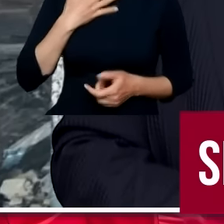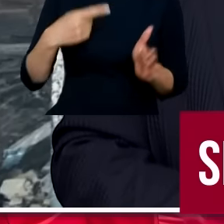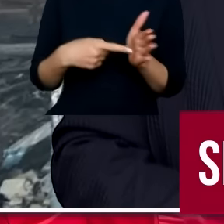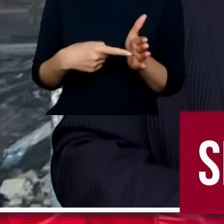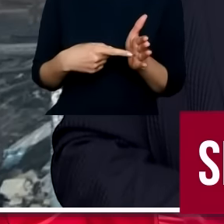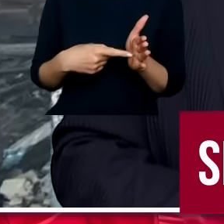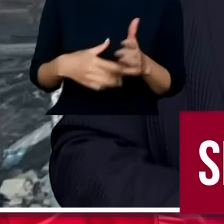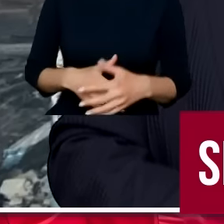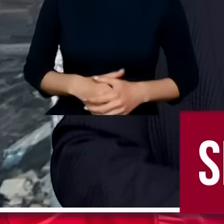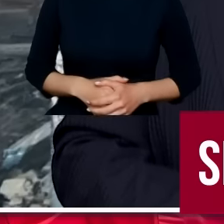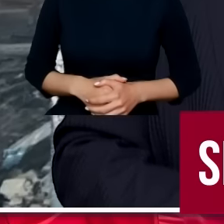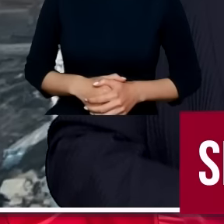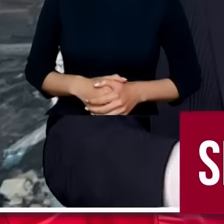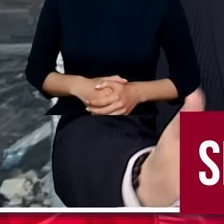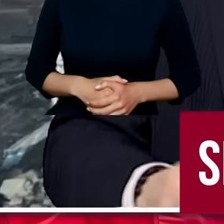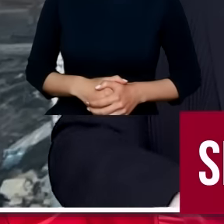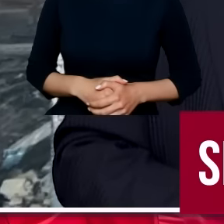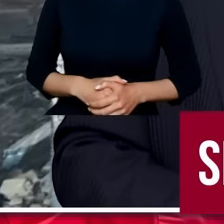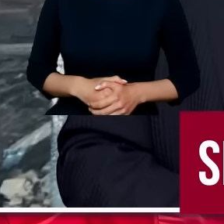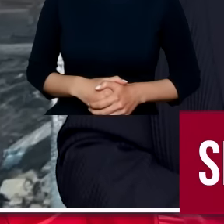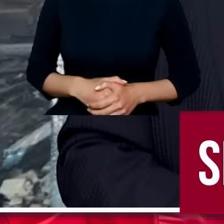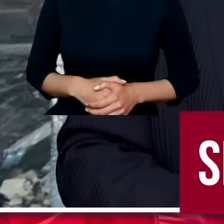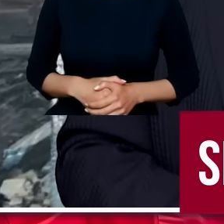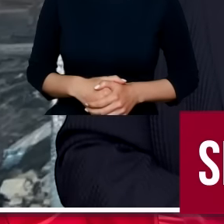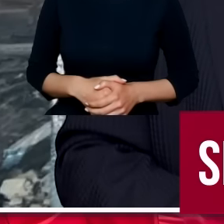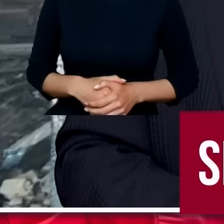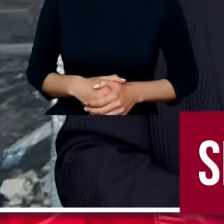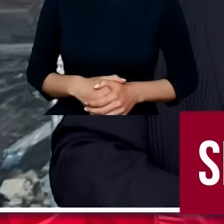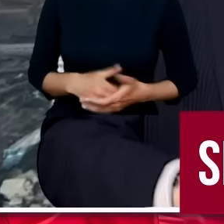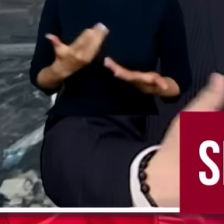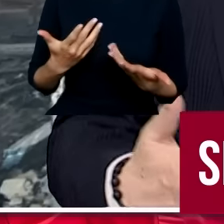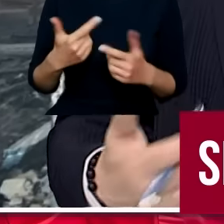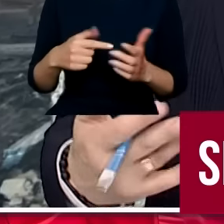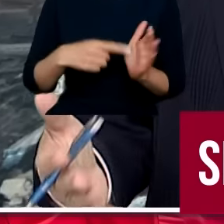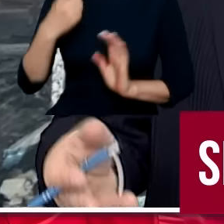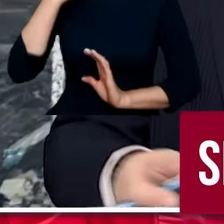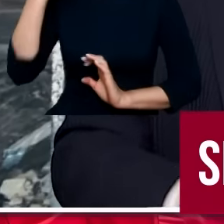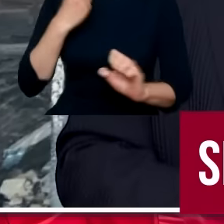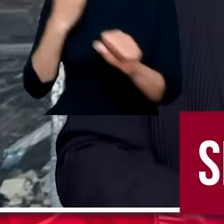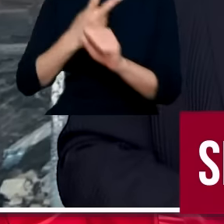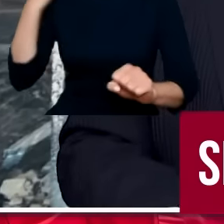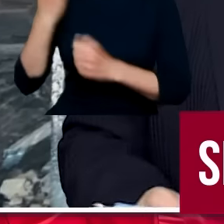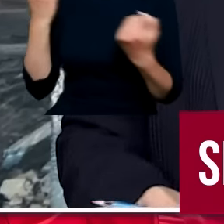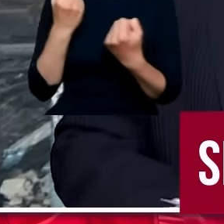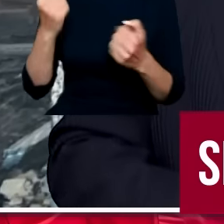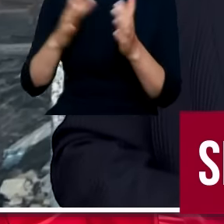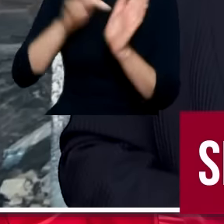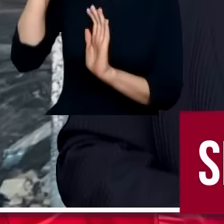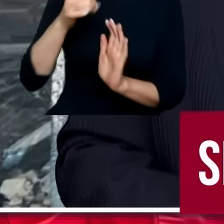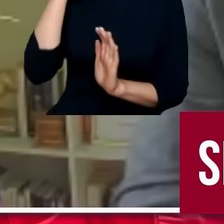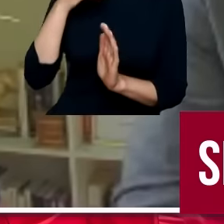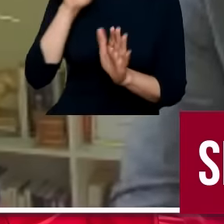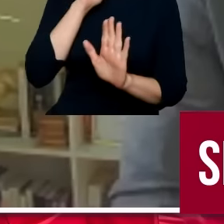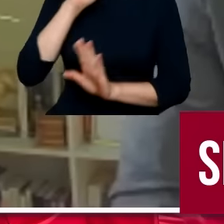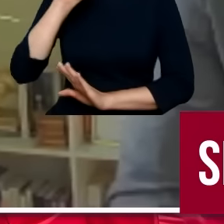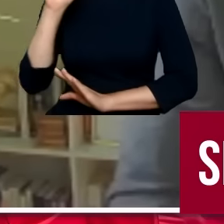już no pewna granica groteski została przekroczona Donald Tusk mówi Tomaszem piątkiem Mówiąc